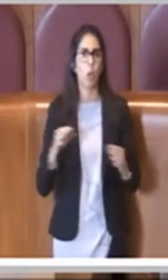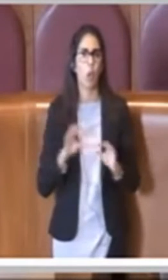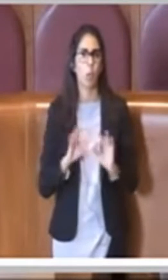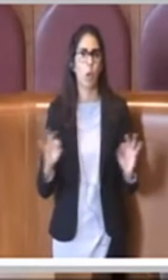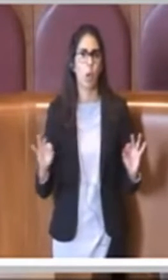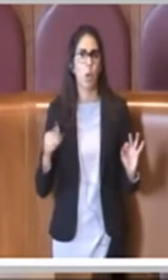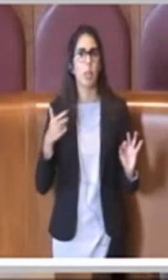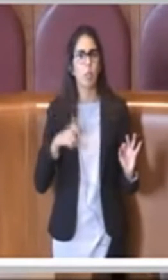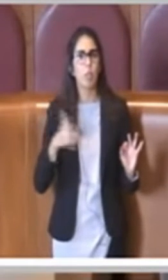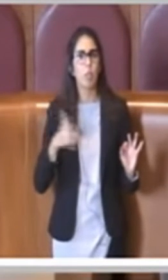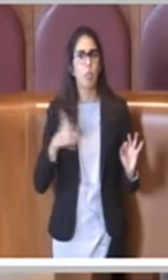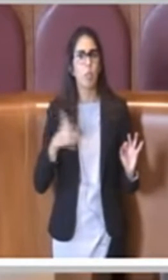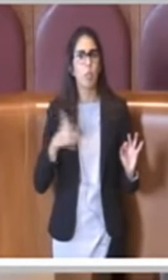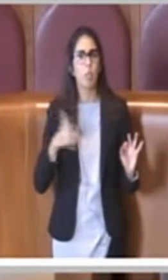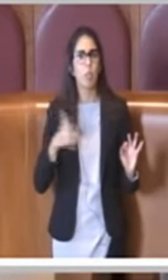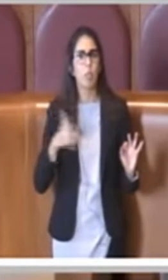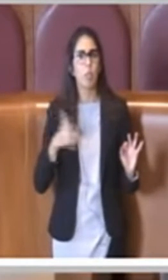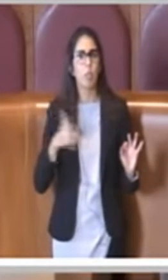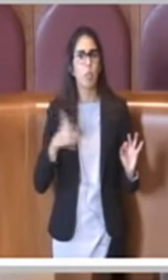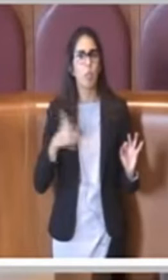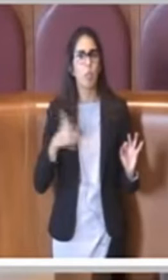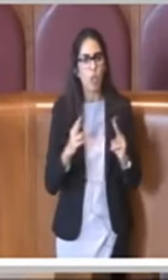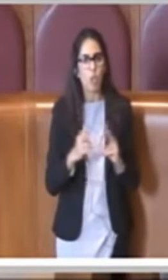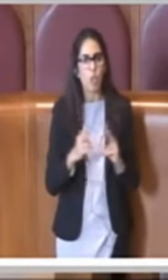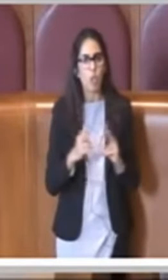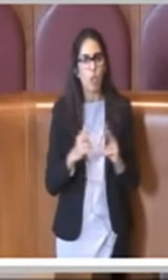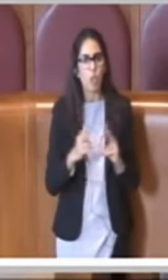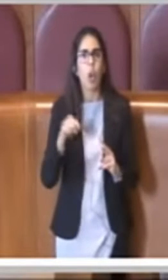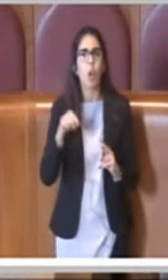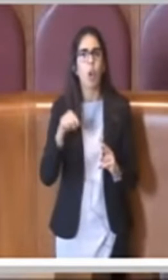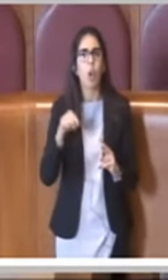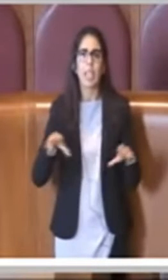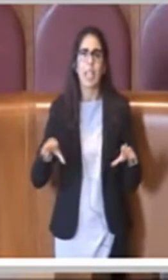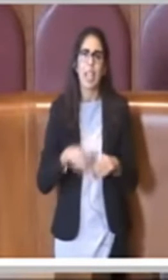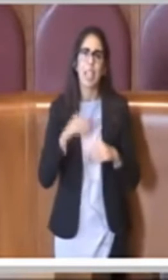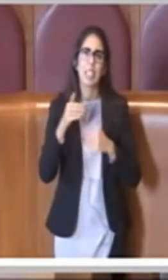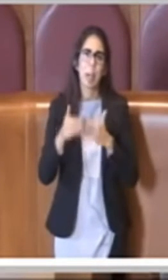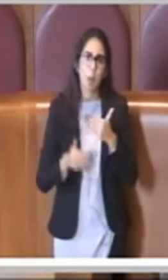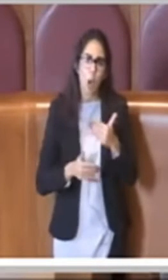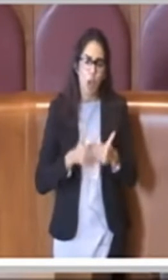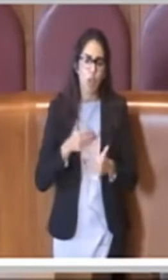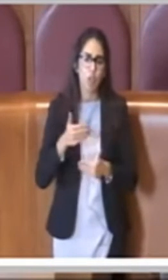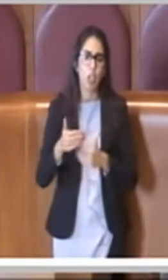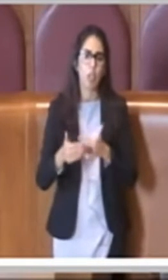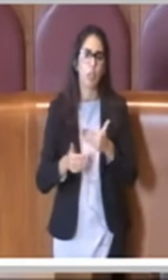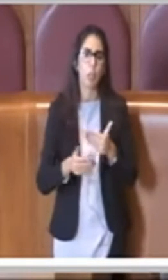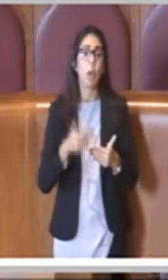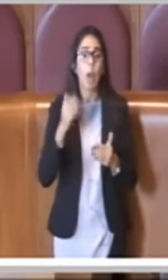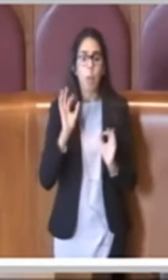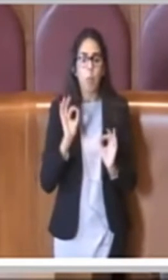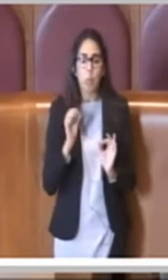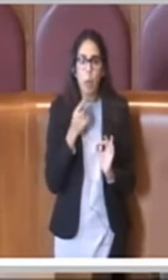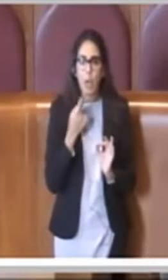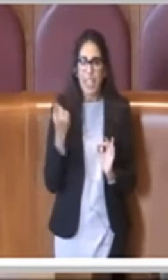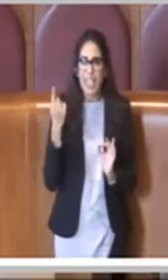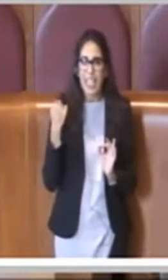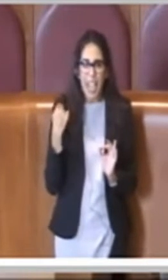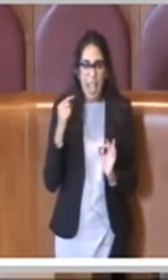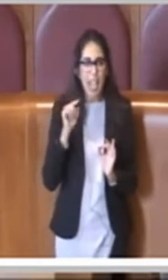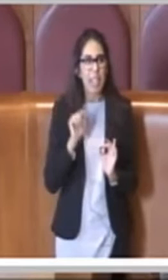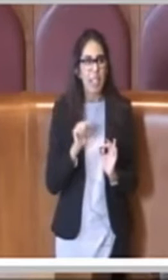appunto sta mettendo in atto tutte le procedure e che addirittura proprio ieri ha